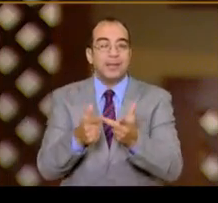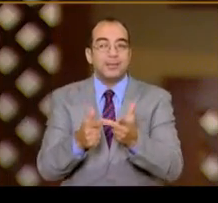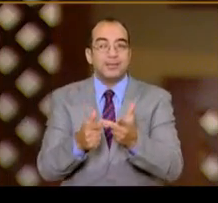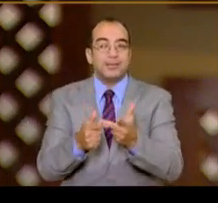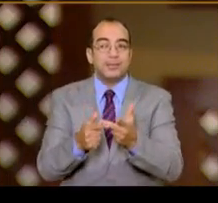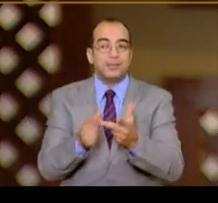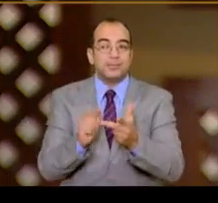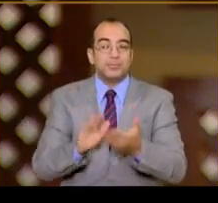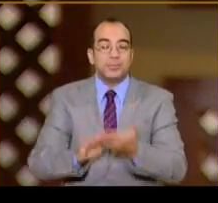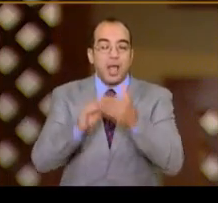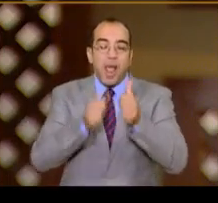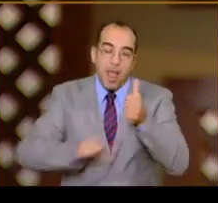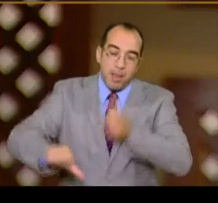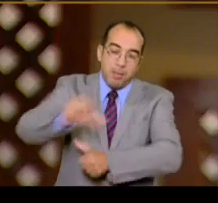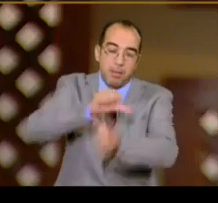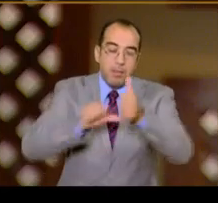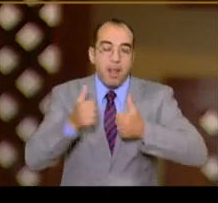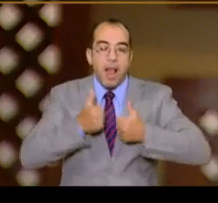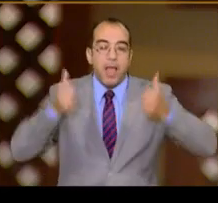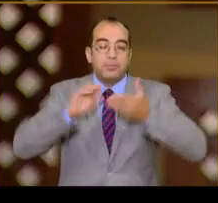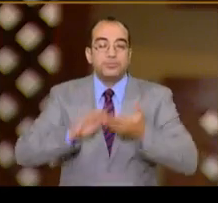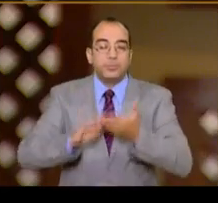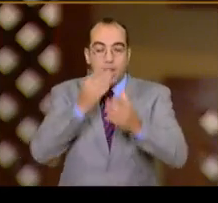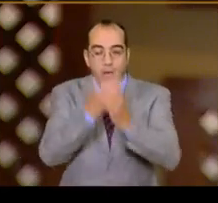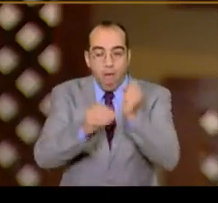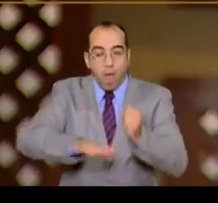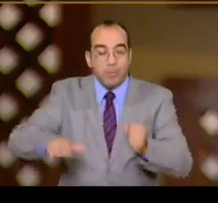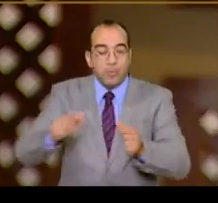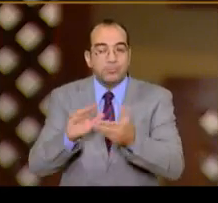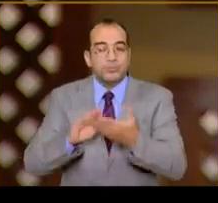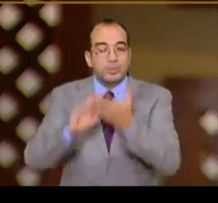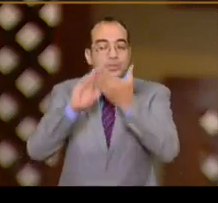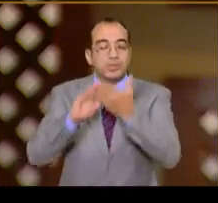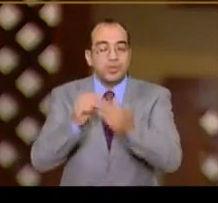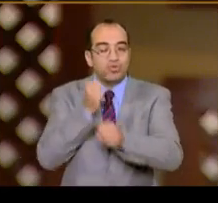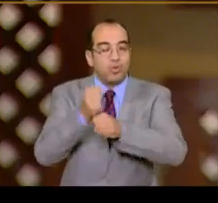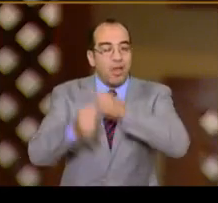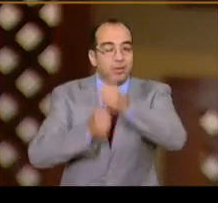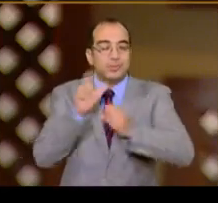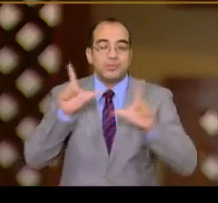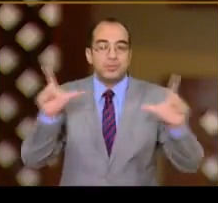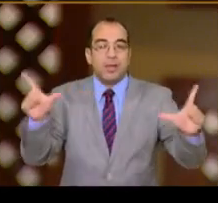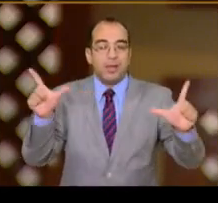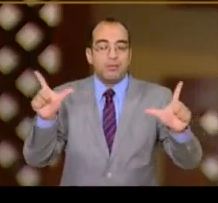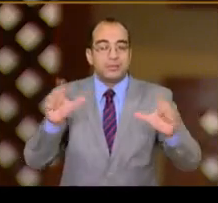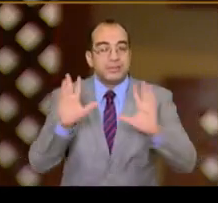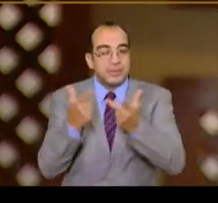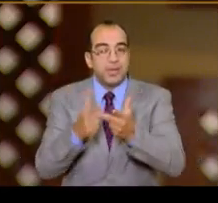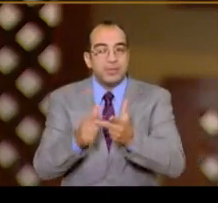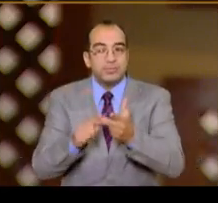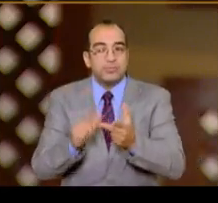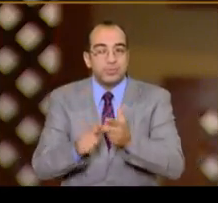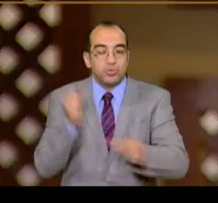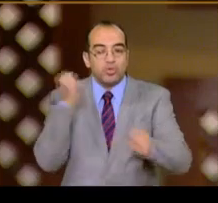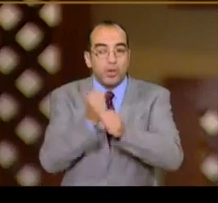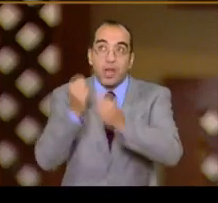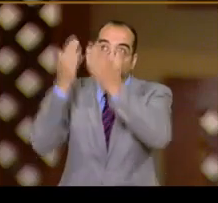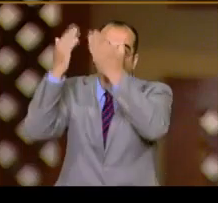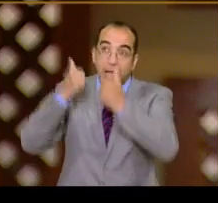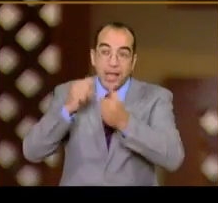تسير حركه الحياه ازاي امورك تمشي ازاي مصالحك